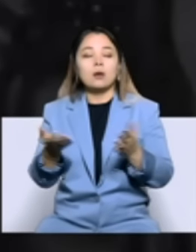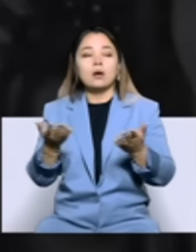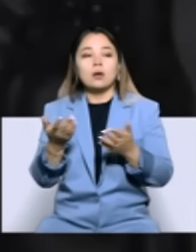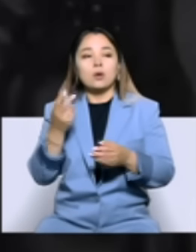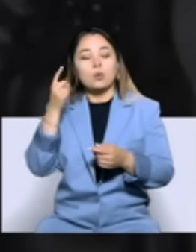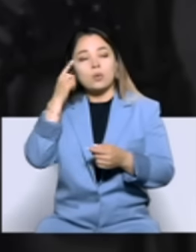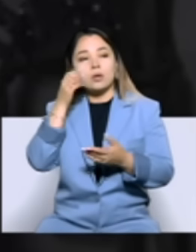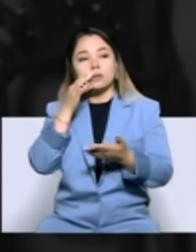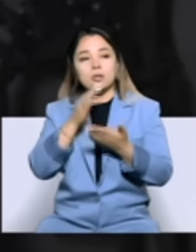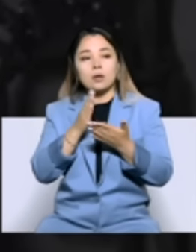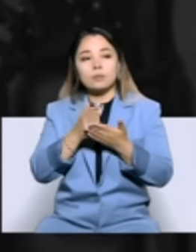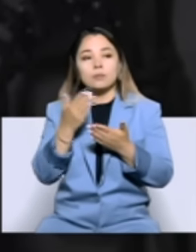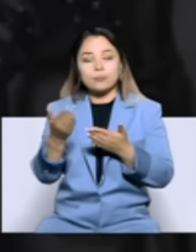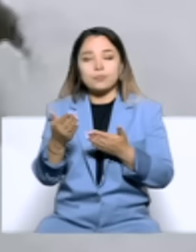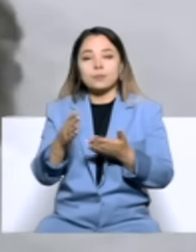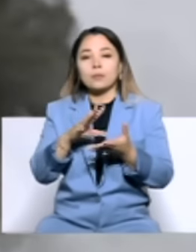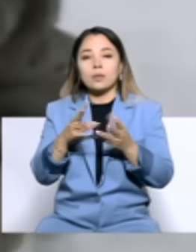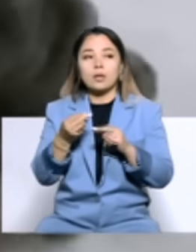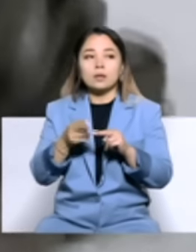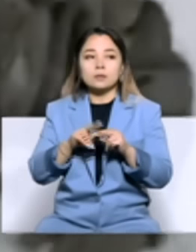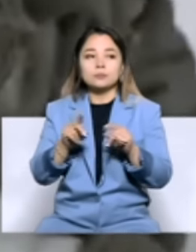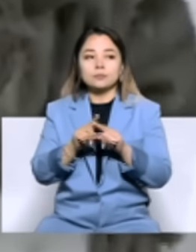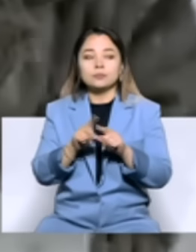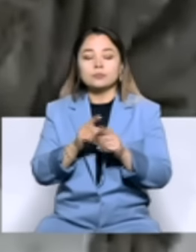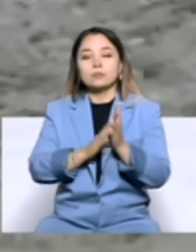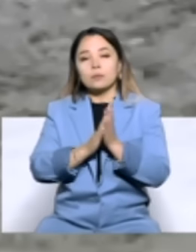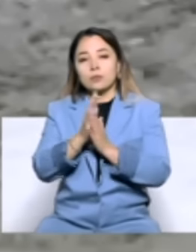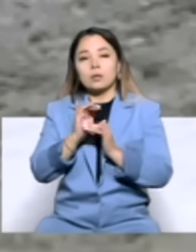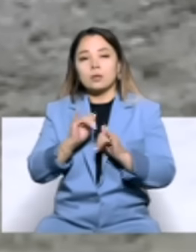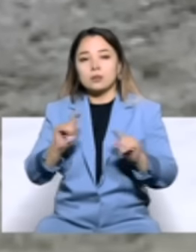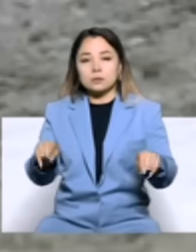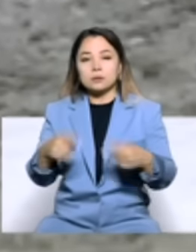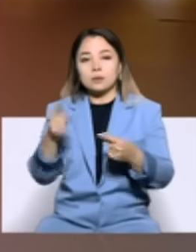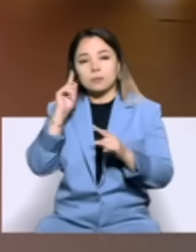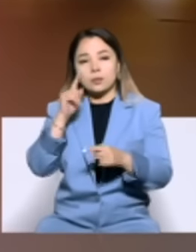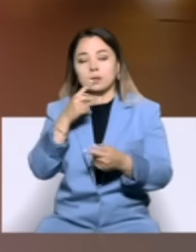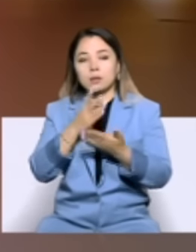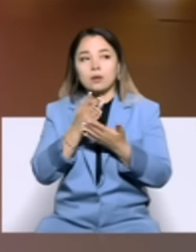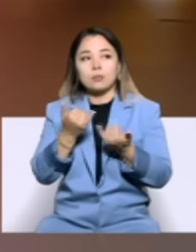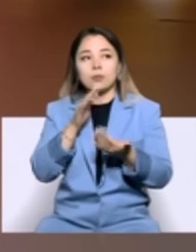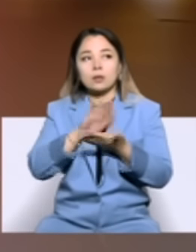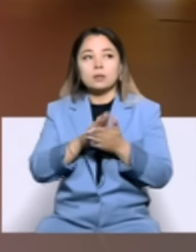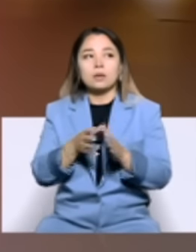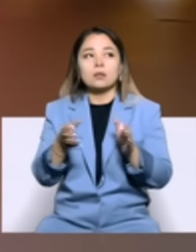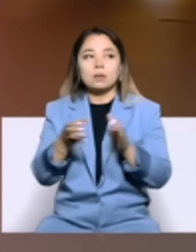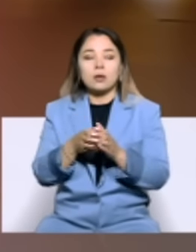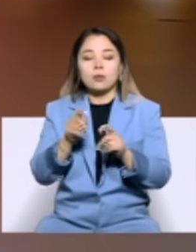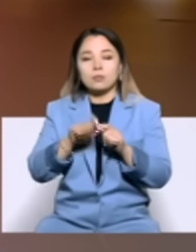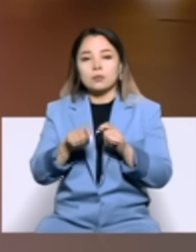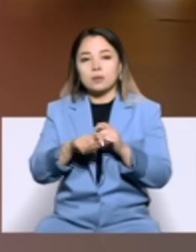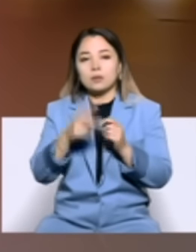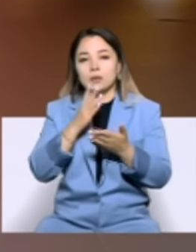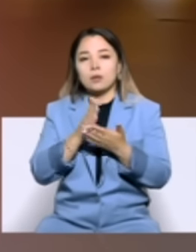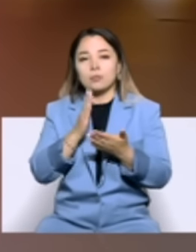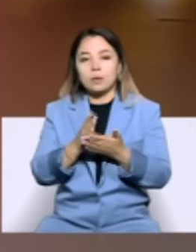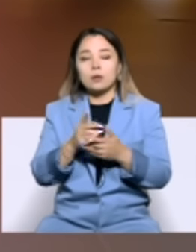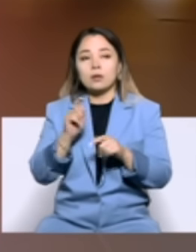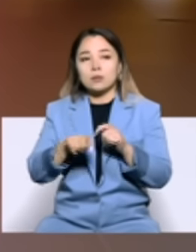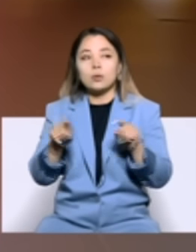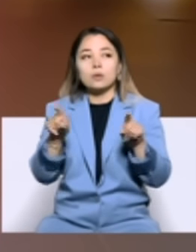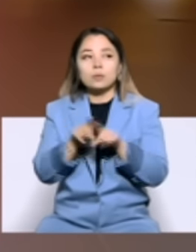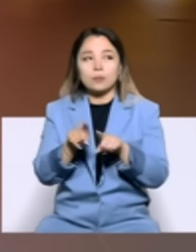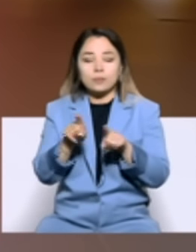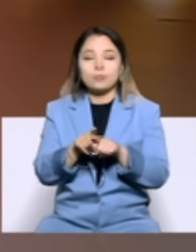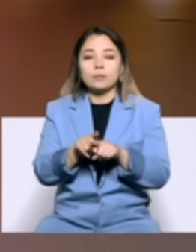қалай ойлағандарын, пайымы мен өресін білесің. Қазіргі заманмен салыстырасың. Салыстырасың